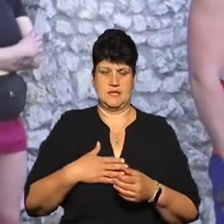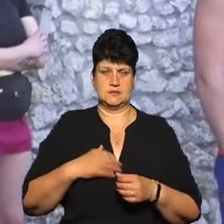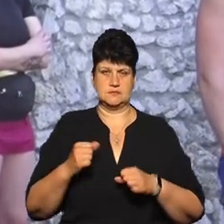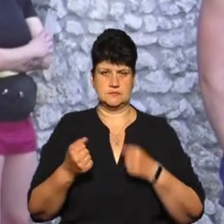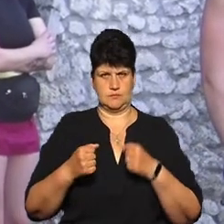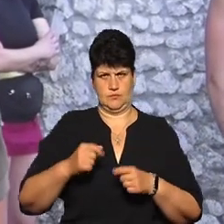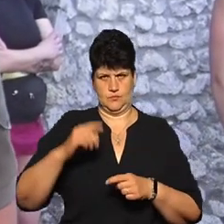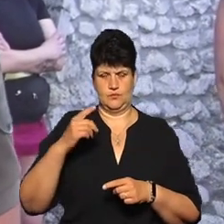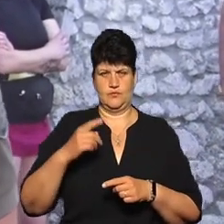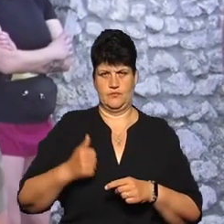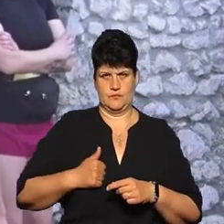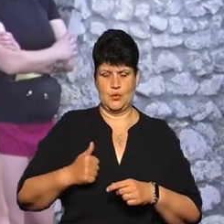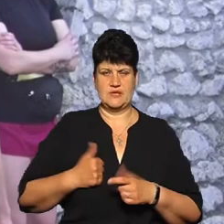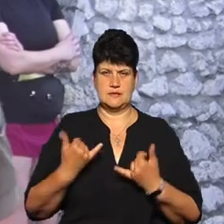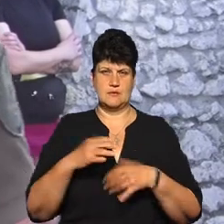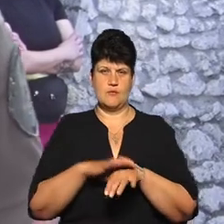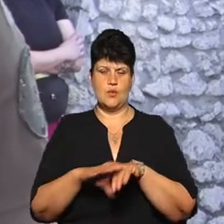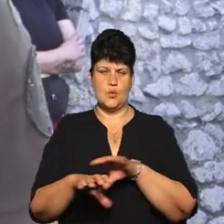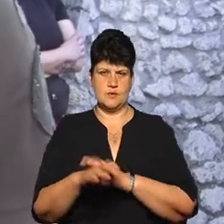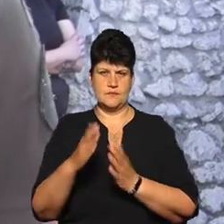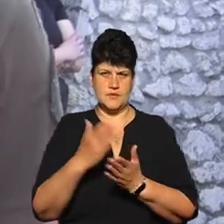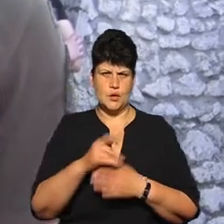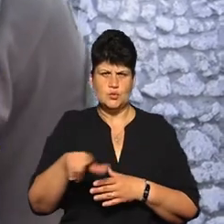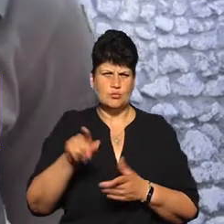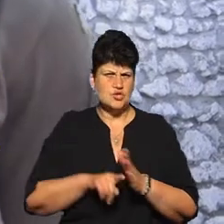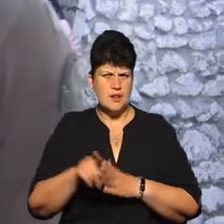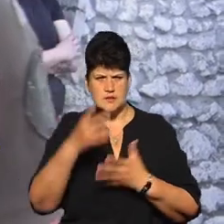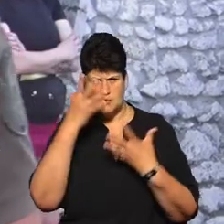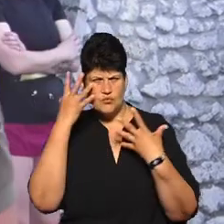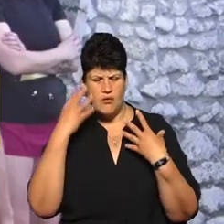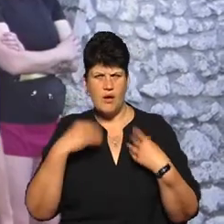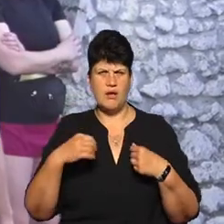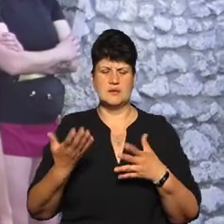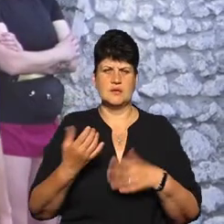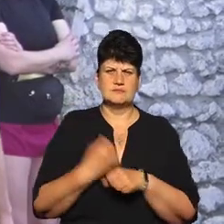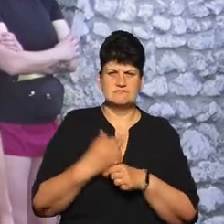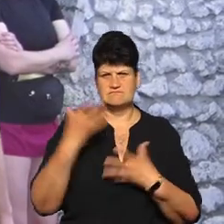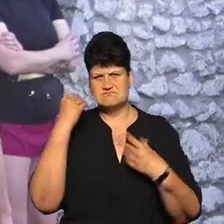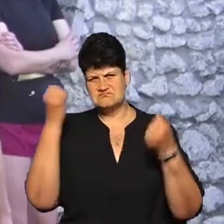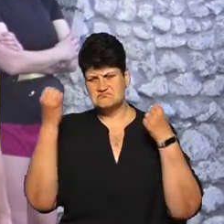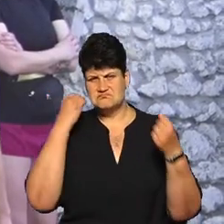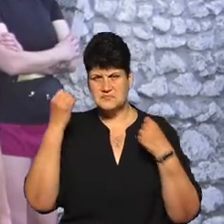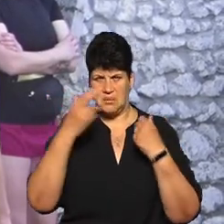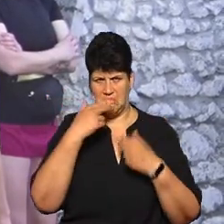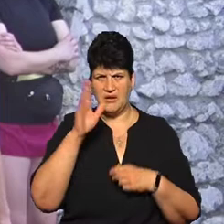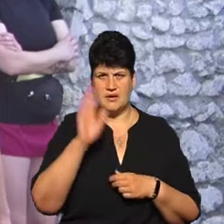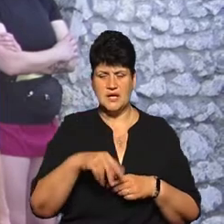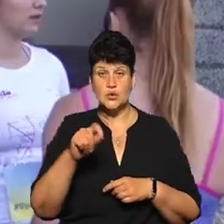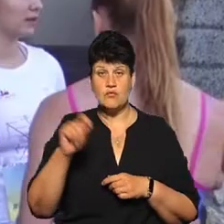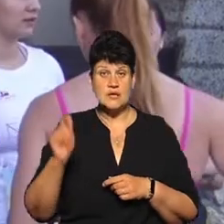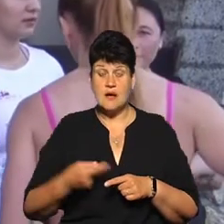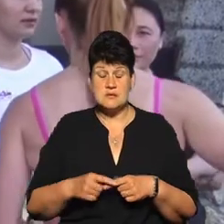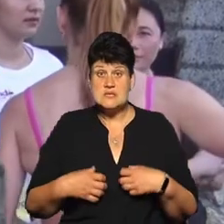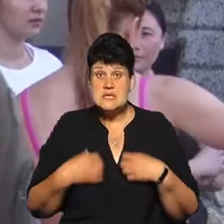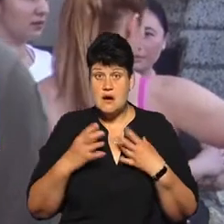які зараз знаходяться в полоні, бо люди вже почали забувати. Вже починається буденність, на те саме. Вже люди привикають до цієї війни, і це, чесно, дуже страшно.